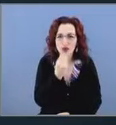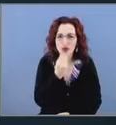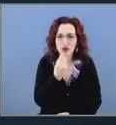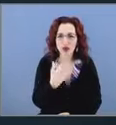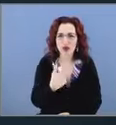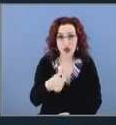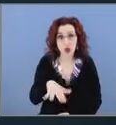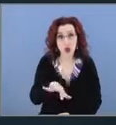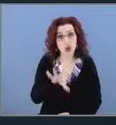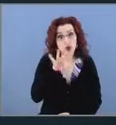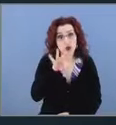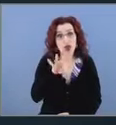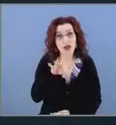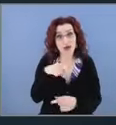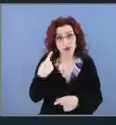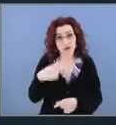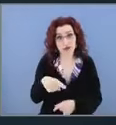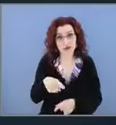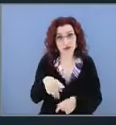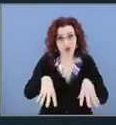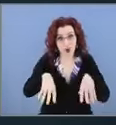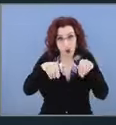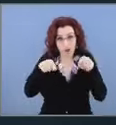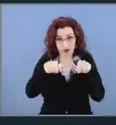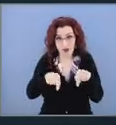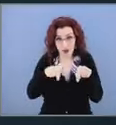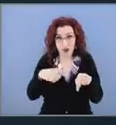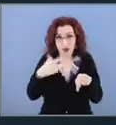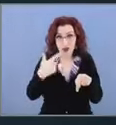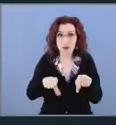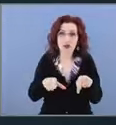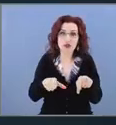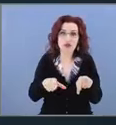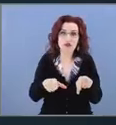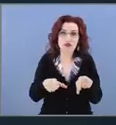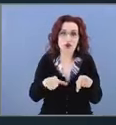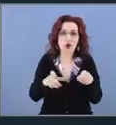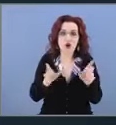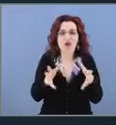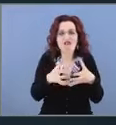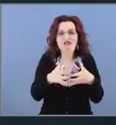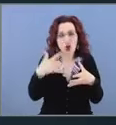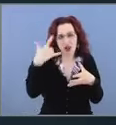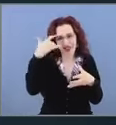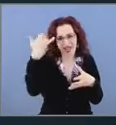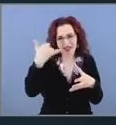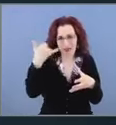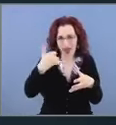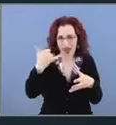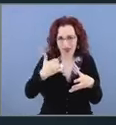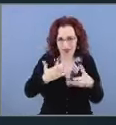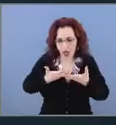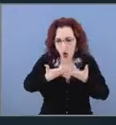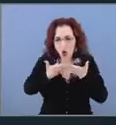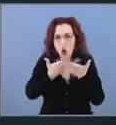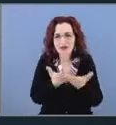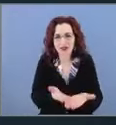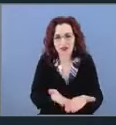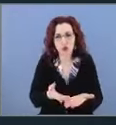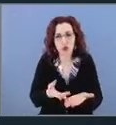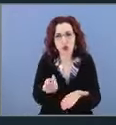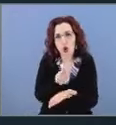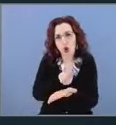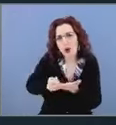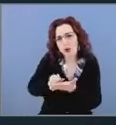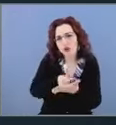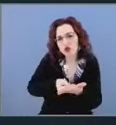del contributo che Sapienza, o meglio la Facoltà di Scienze, può dare nella progettazione, perché è veramente significativo. Noi